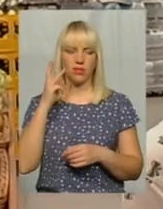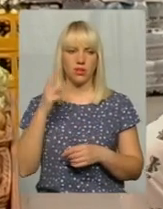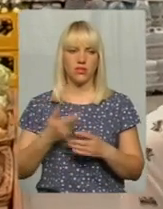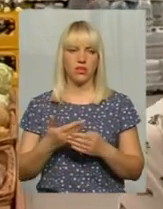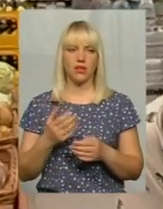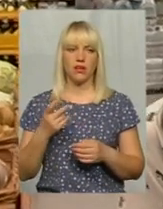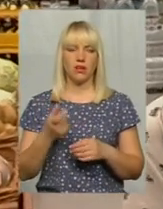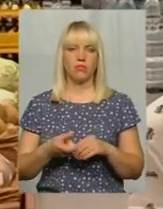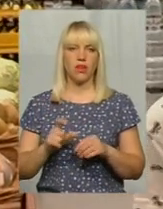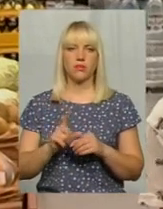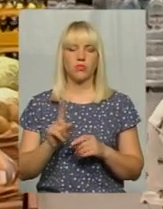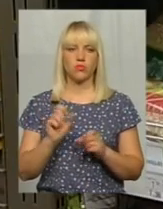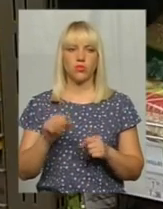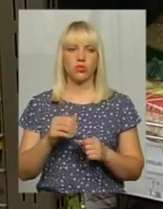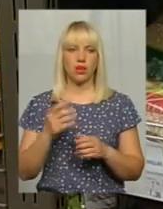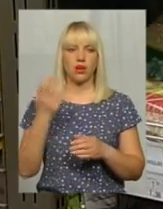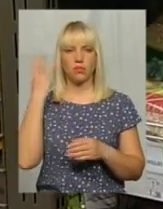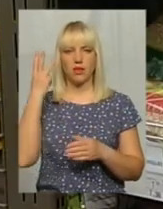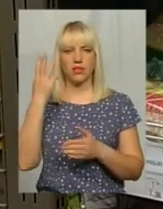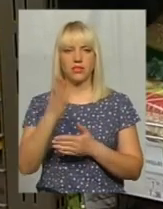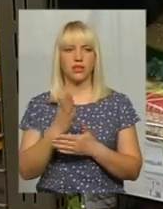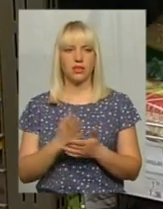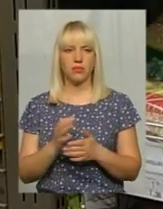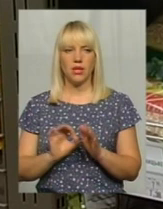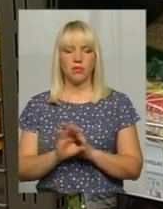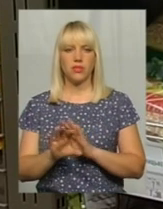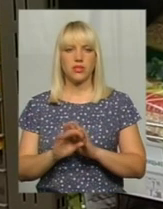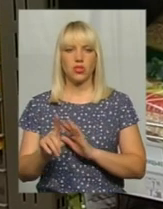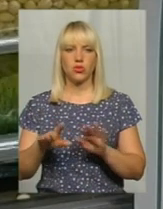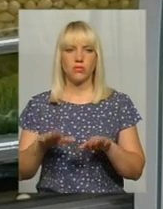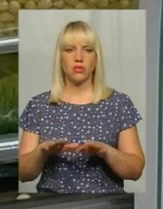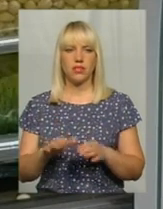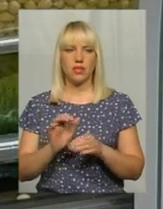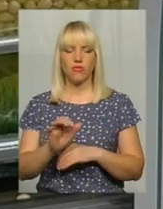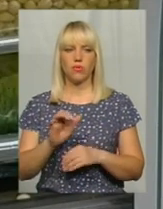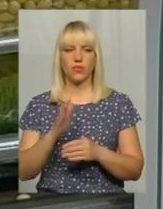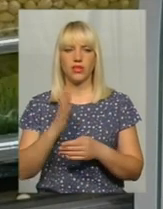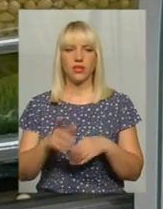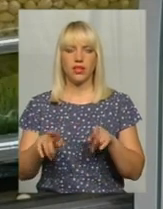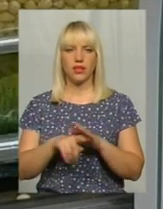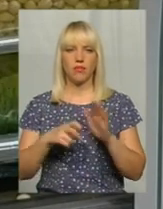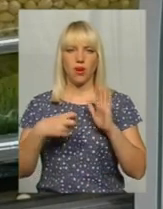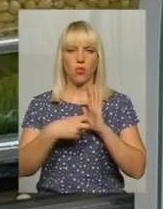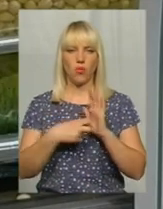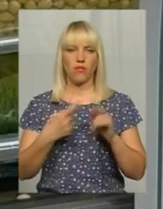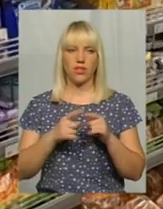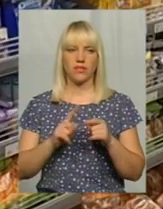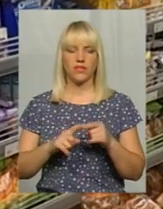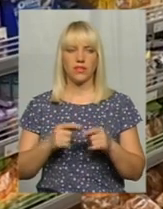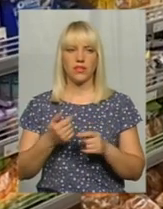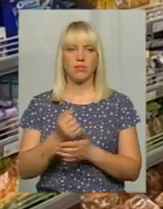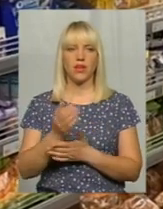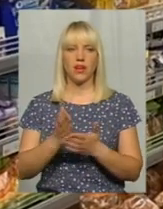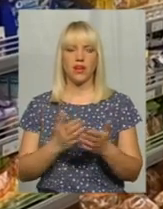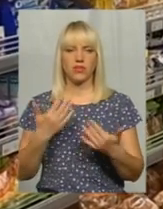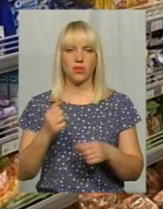Хмельницького виробництва – це хліб. Підказкою, що продукт місцевого виробництва є от таке маркування. У цій мережі така